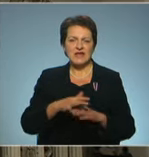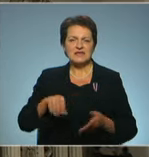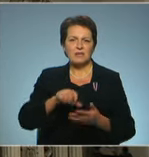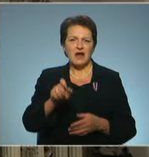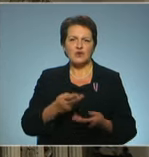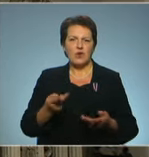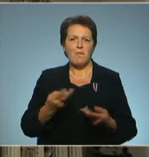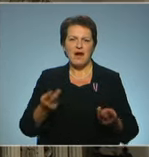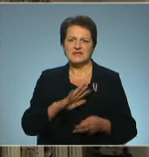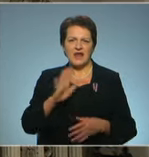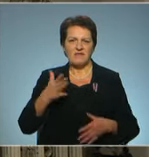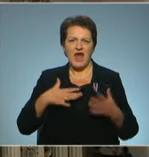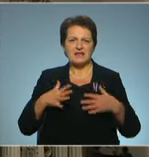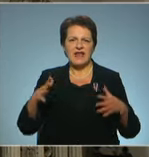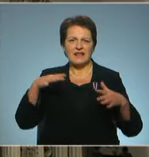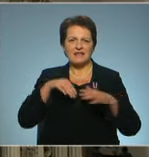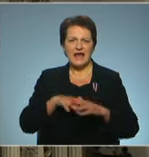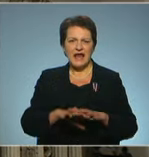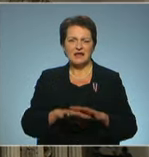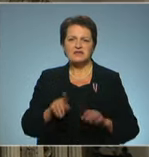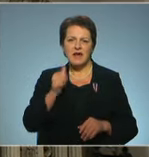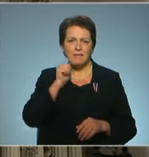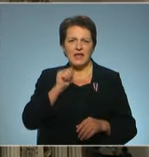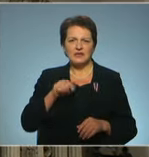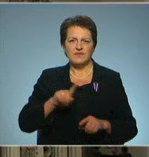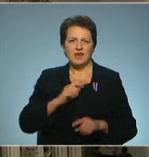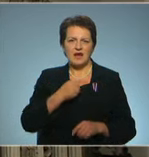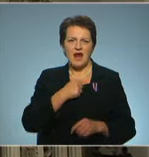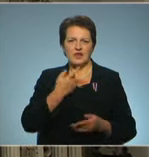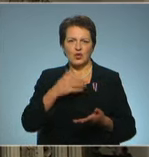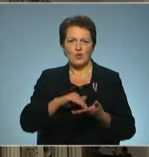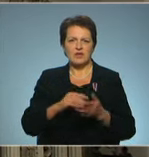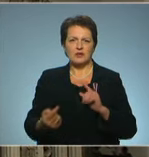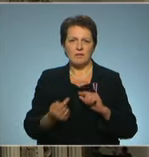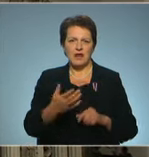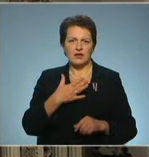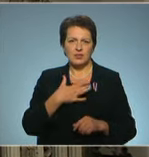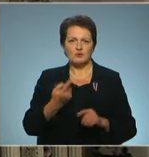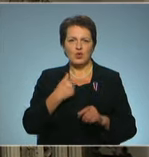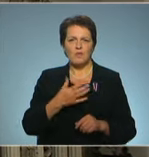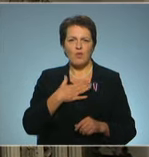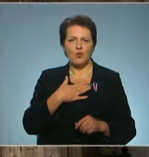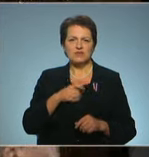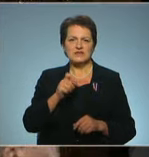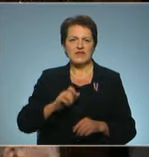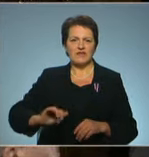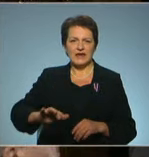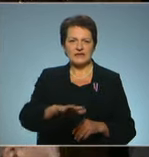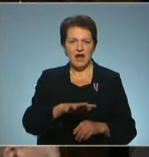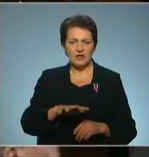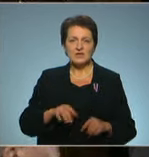nevēlas integrēties, turklāt ļoti bieži viņi ir naidīgi noskaņoti pret mums un mūsu civilizāciju. Te